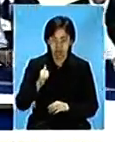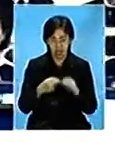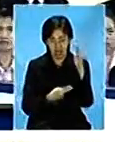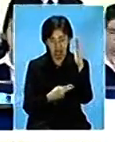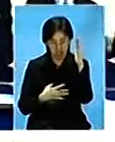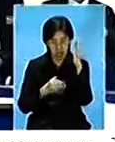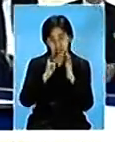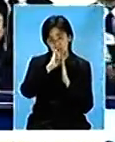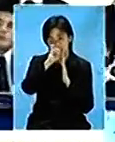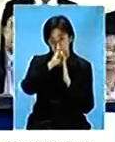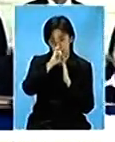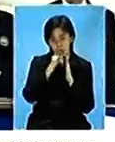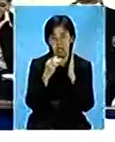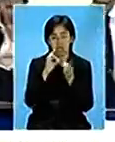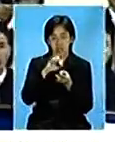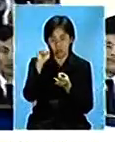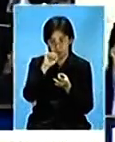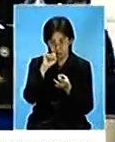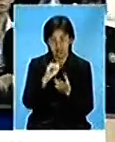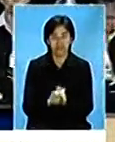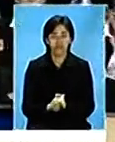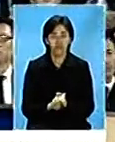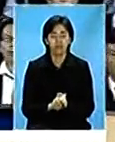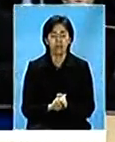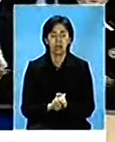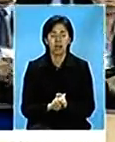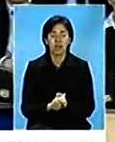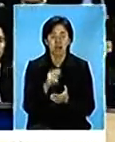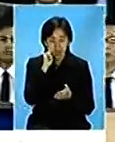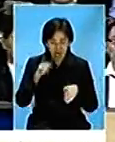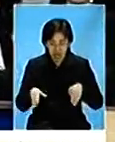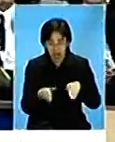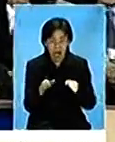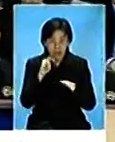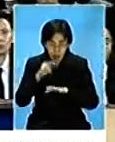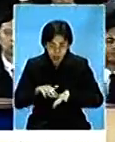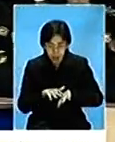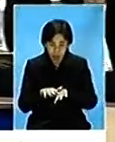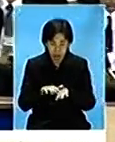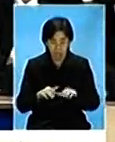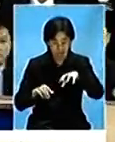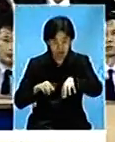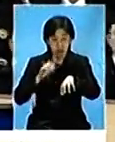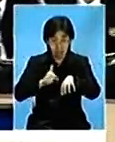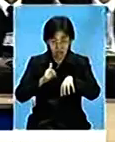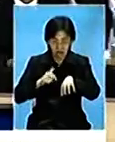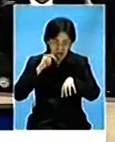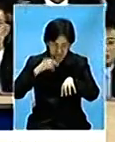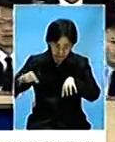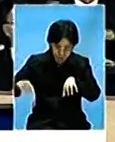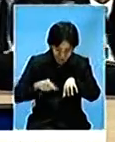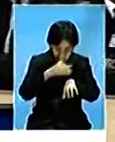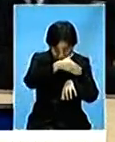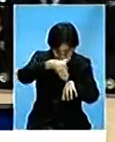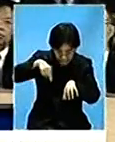วมทั้งเชียงใหม่ด้วยรวมทั้งสุโขทัยด้วยการปล่อยให้ลำน้ำสายหลักเช่นแม่น้ำผ่านกลางเมืองเนี่ยนะฮะเป็นเรื่องอันตรายมากเพ